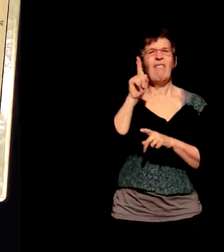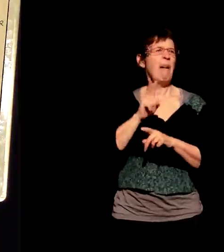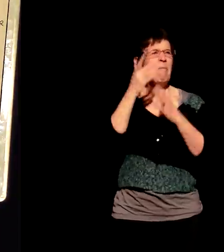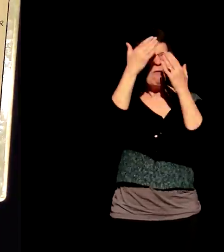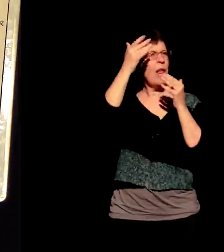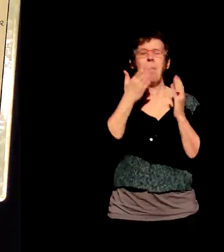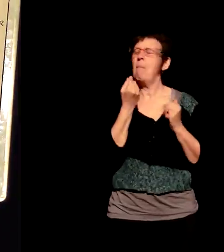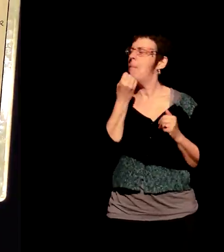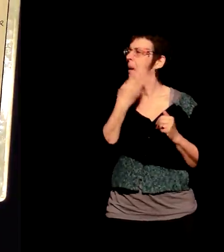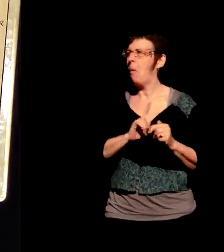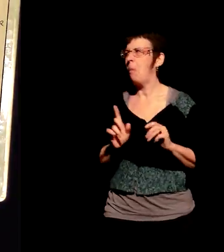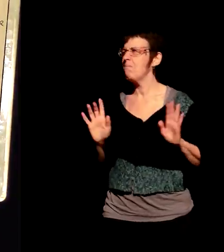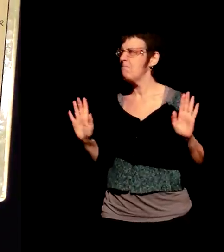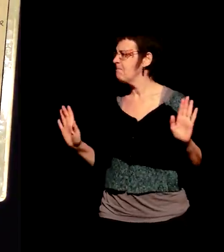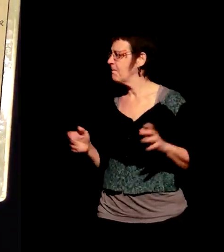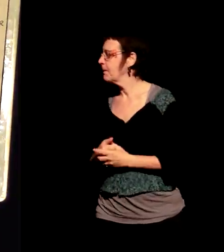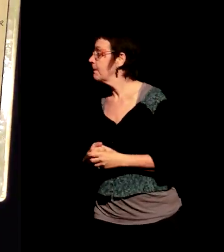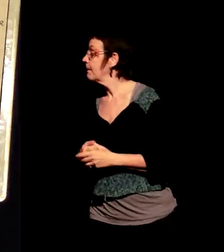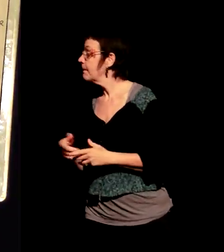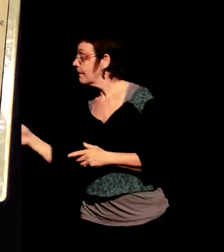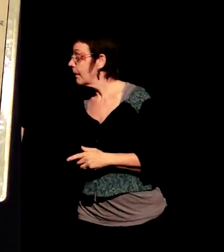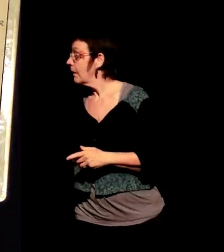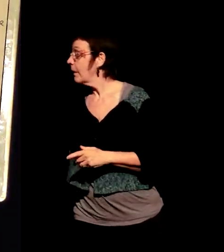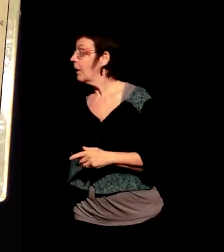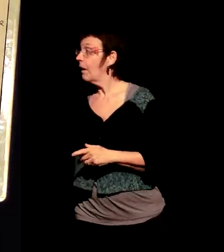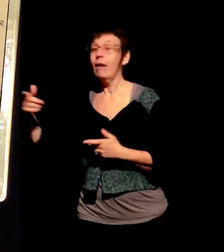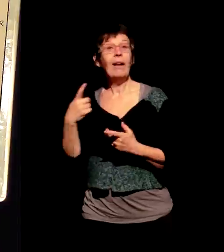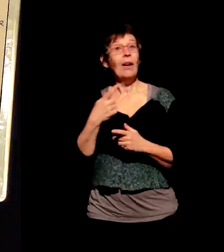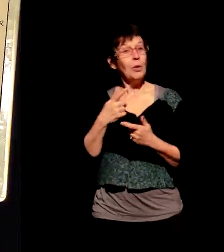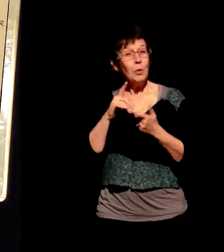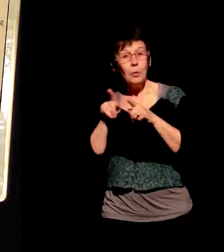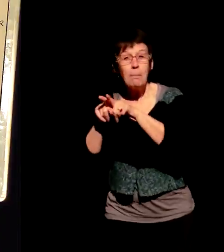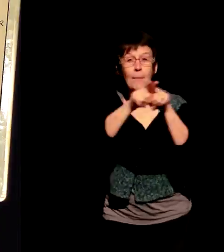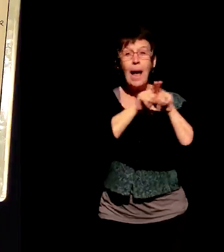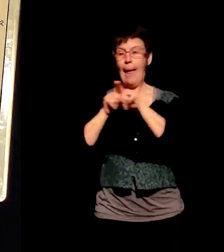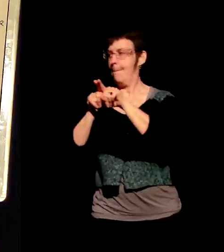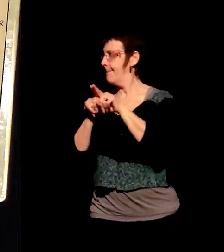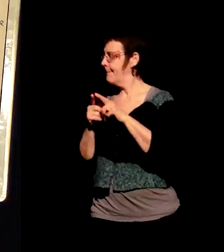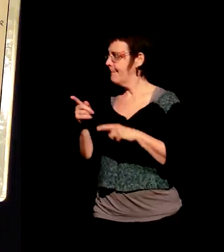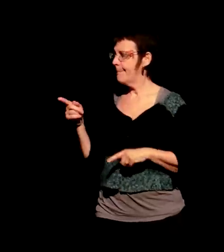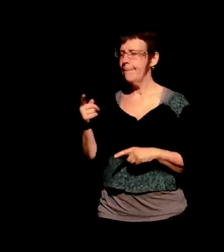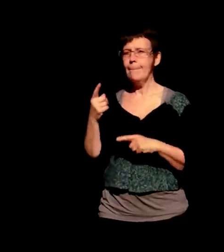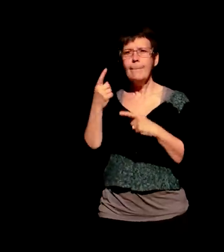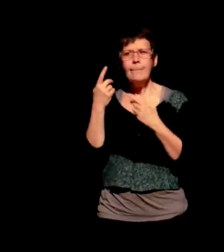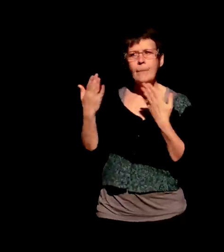Et donc une fois qu'on les regarde à travers une seule identité, ils sont tous pareils, ils ne sont pas comme nous, et nous valons mieux